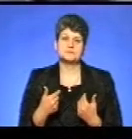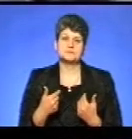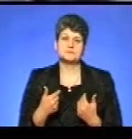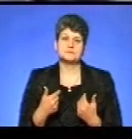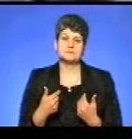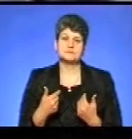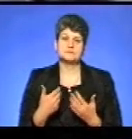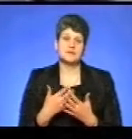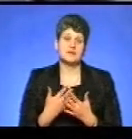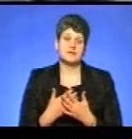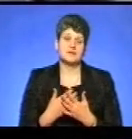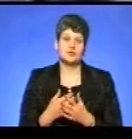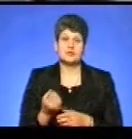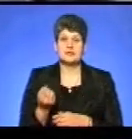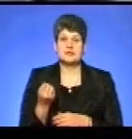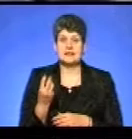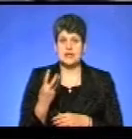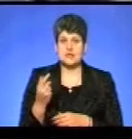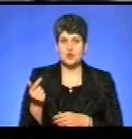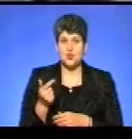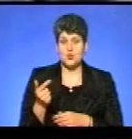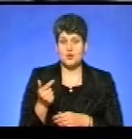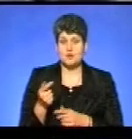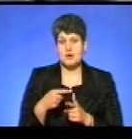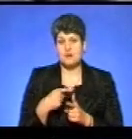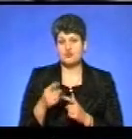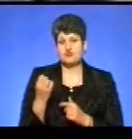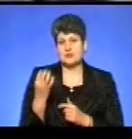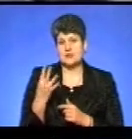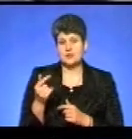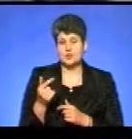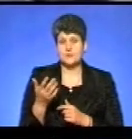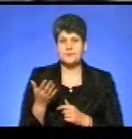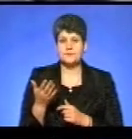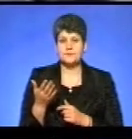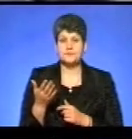десь, напевно, 13 грудня або 14-го,